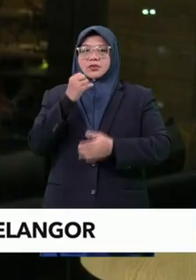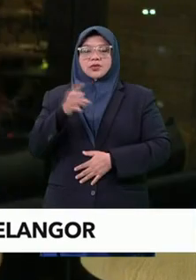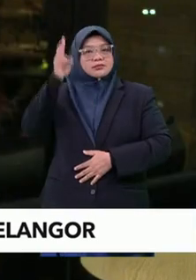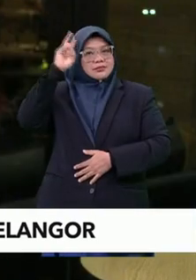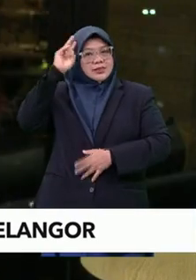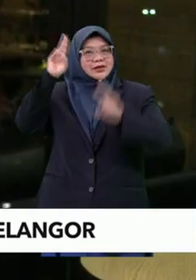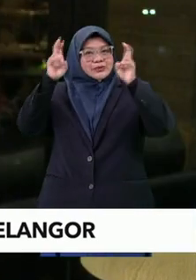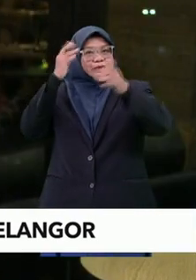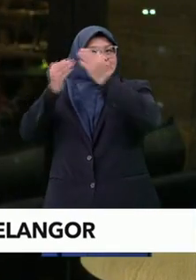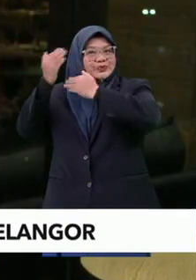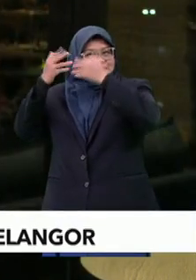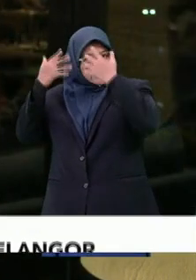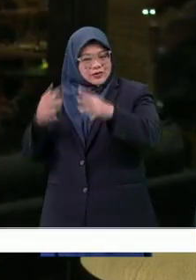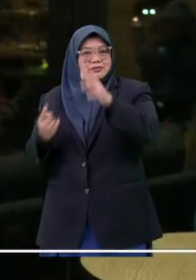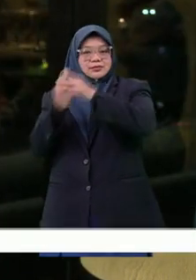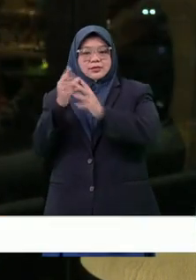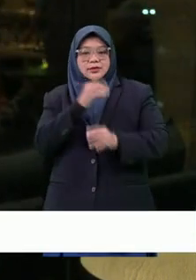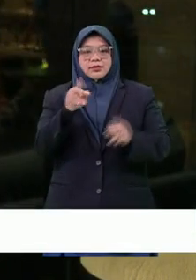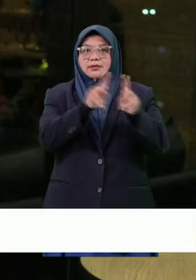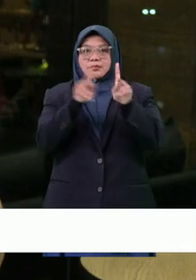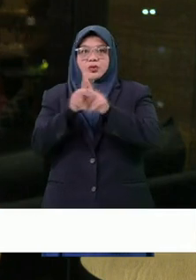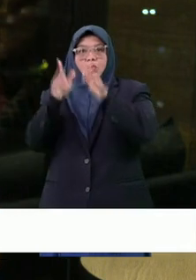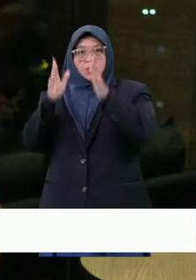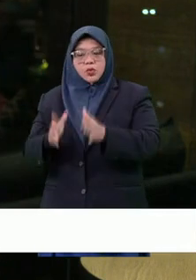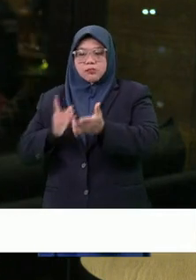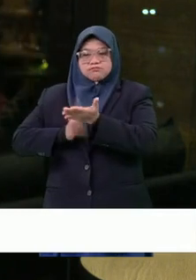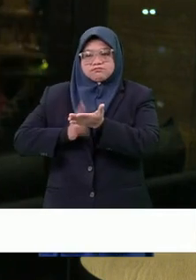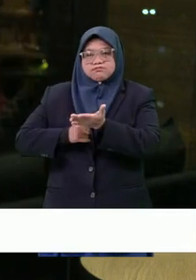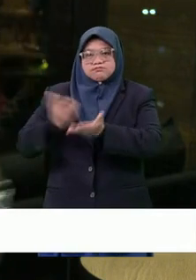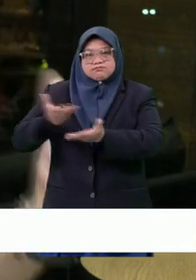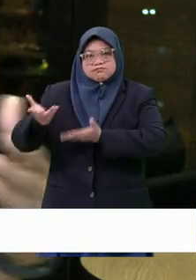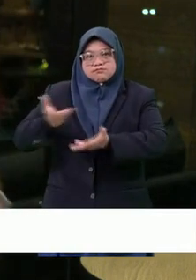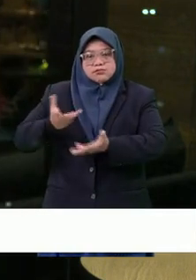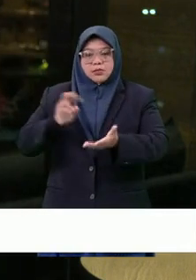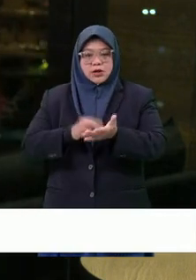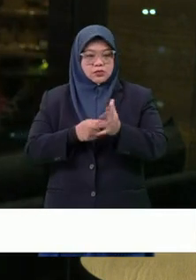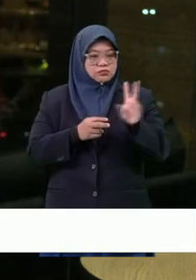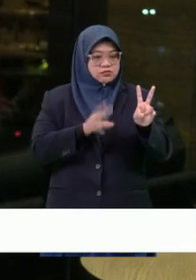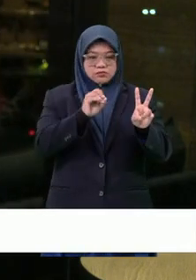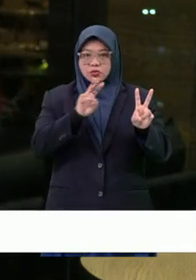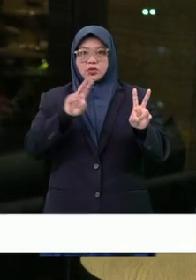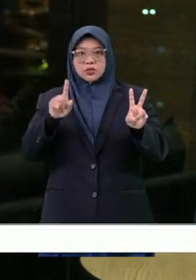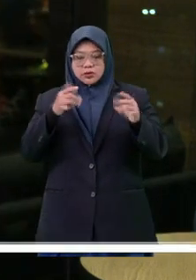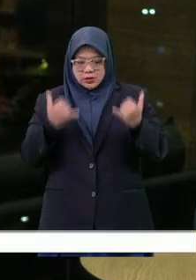kami bersama dengan penduduk Kampung Asahan mereka mengatakan ini isu walaupun 2021